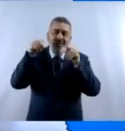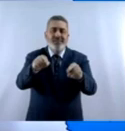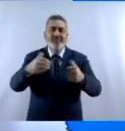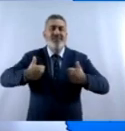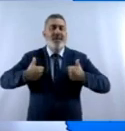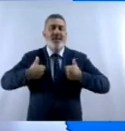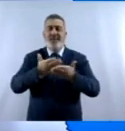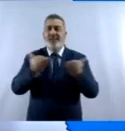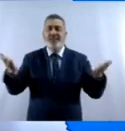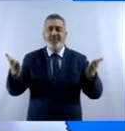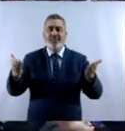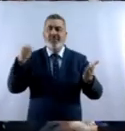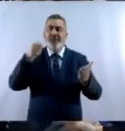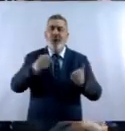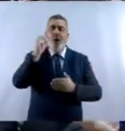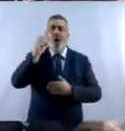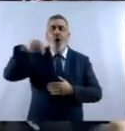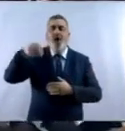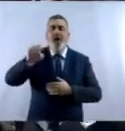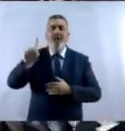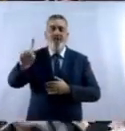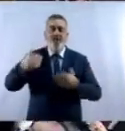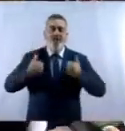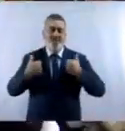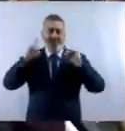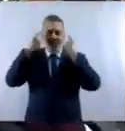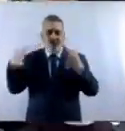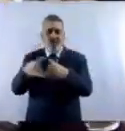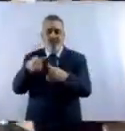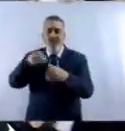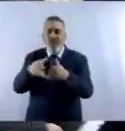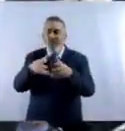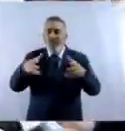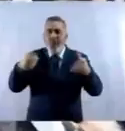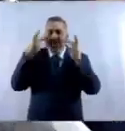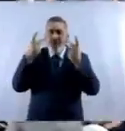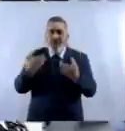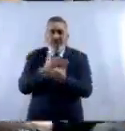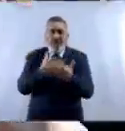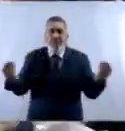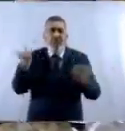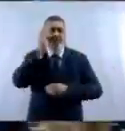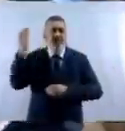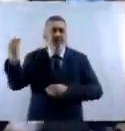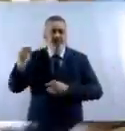μας, τις ονεδίτισες και τους ονεδίτες, τις δαπίτισες και τους δαπίτες.